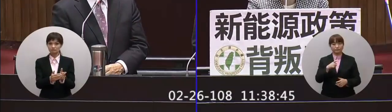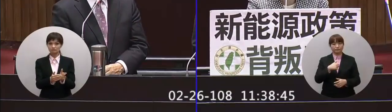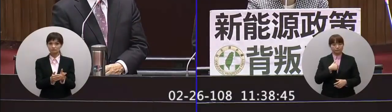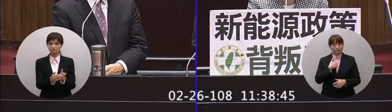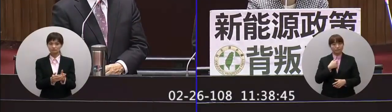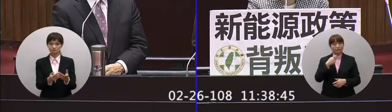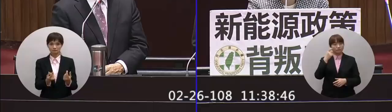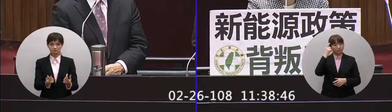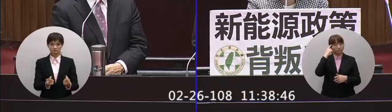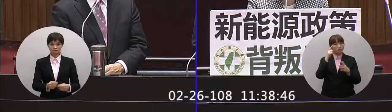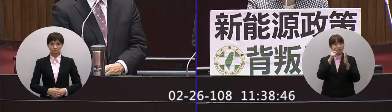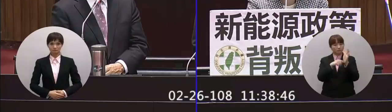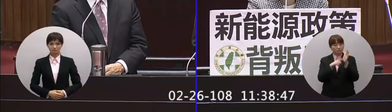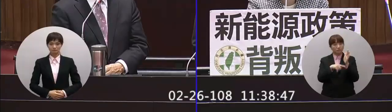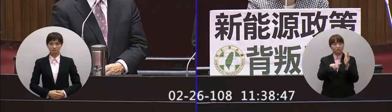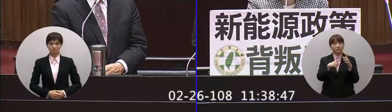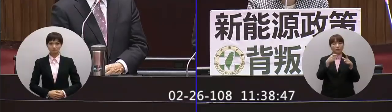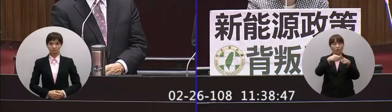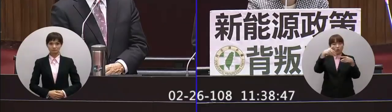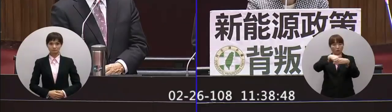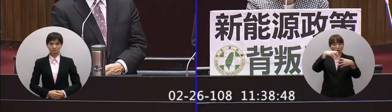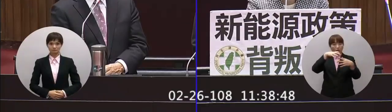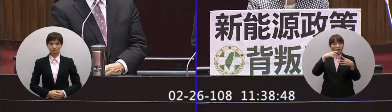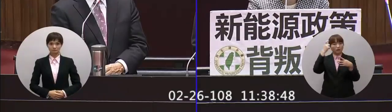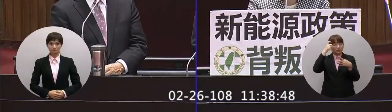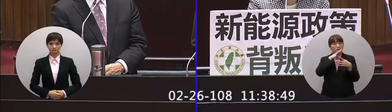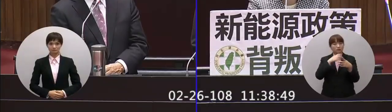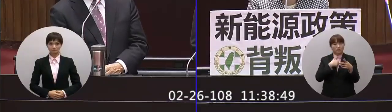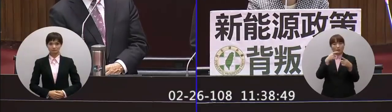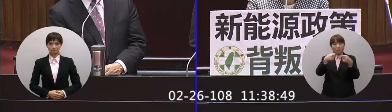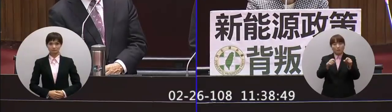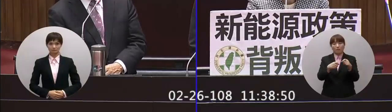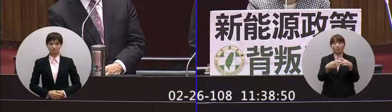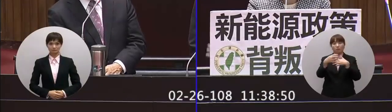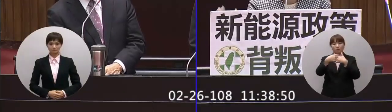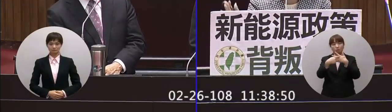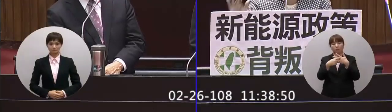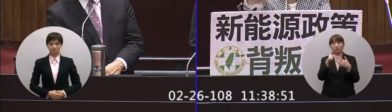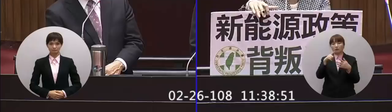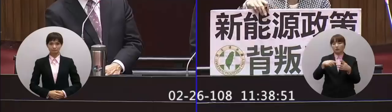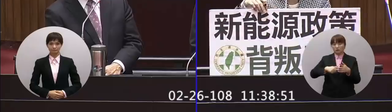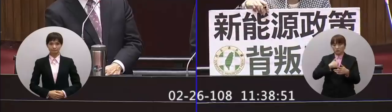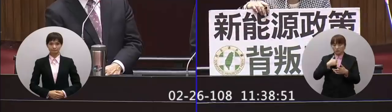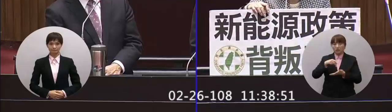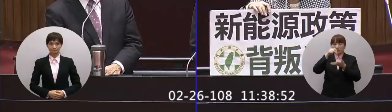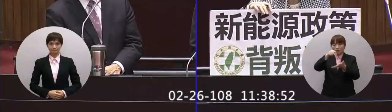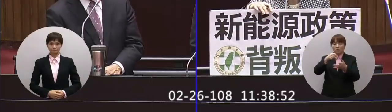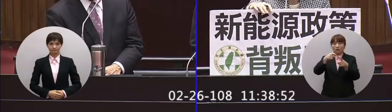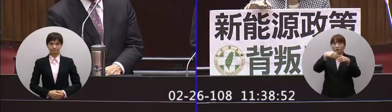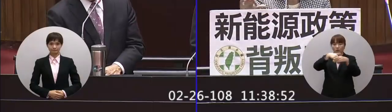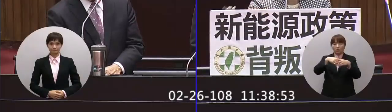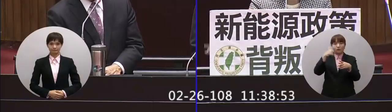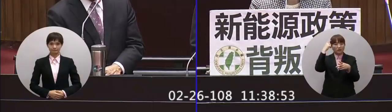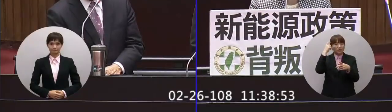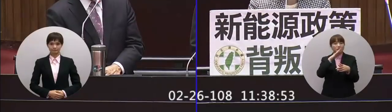的是这么浅碟式的解读这一个公投案的意义吗？提出这项公投的人告诉大家，就是说要以